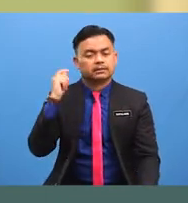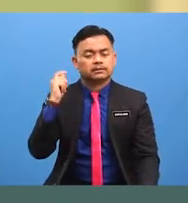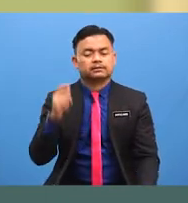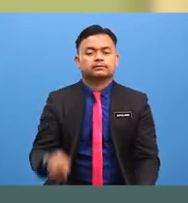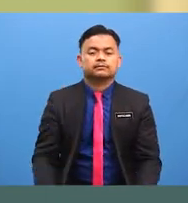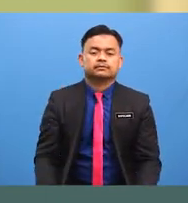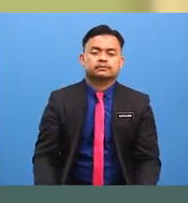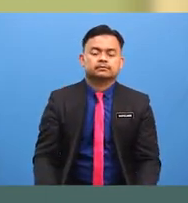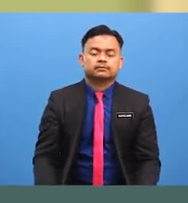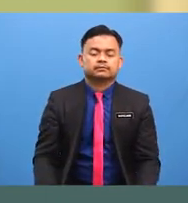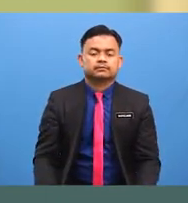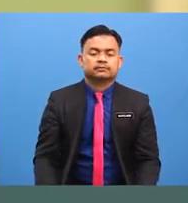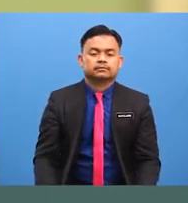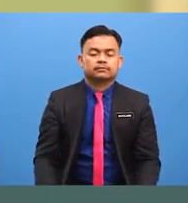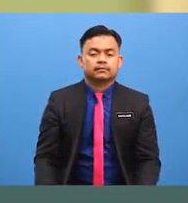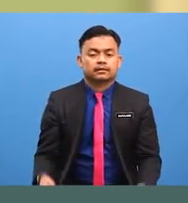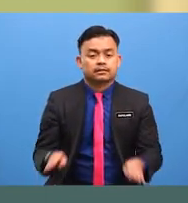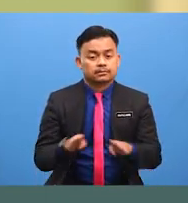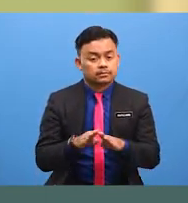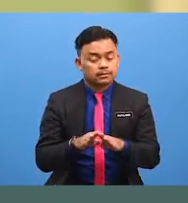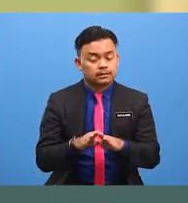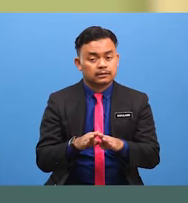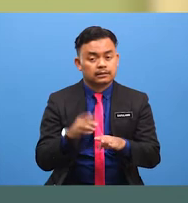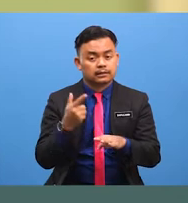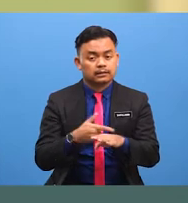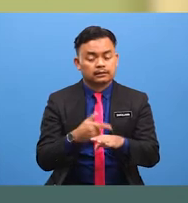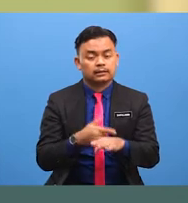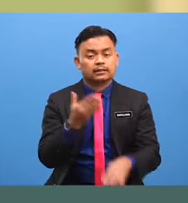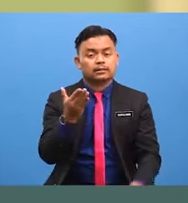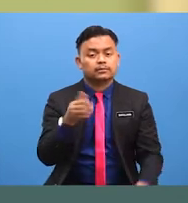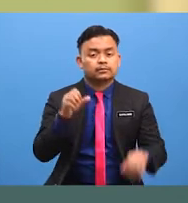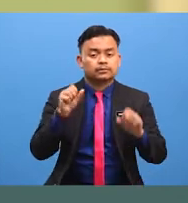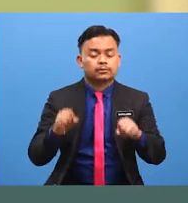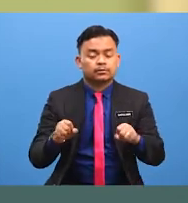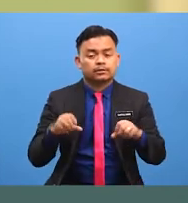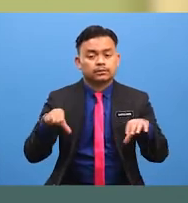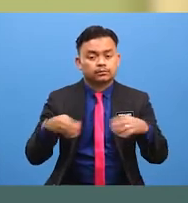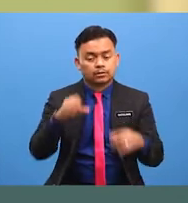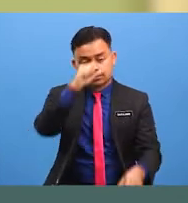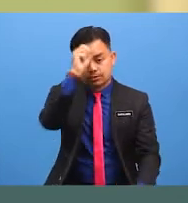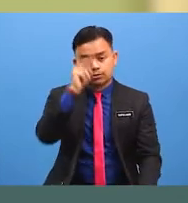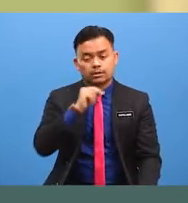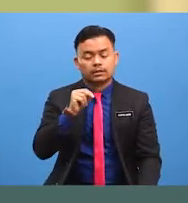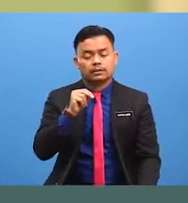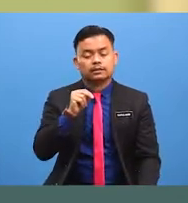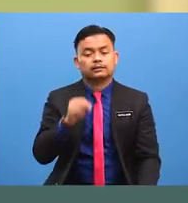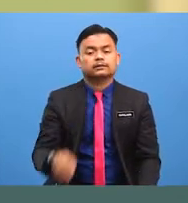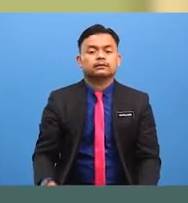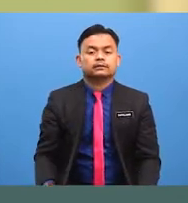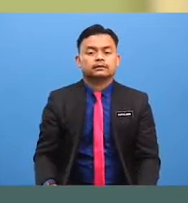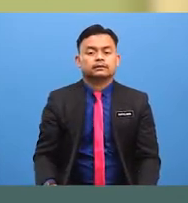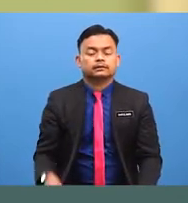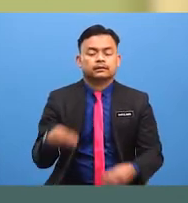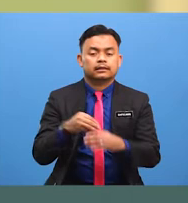tadi. Sebagai pengukuhan, kamu boleh membuat soalan pengukuhan di buku teks Sains